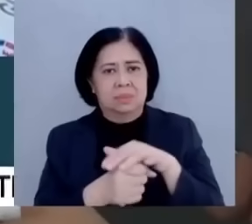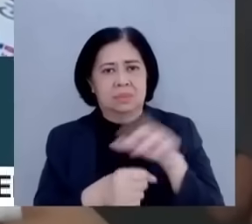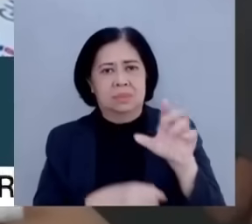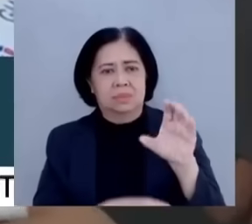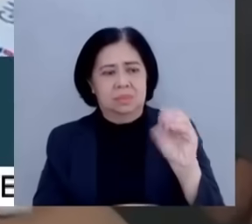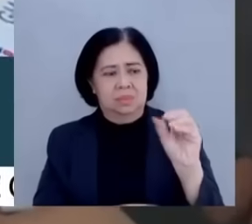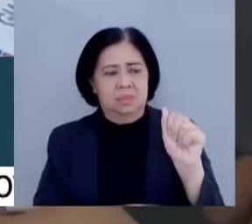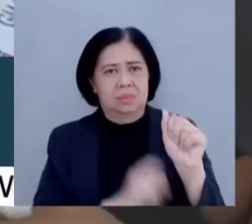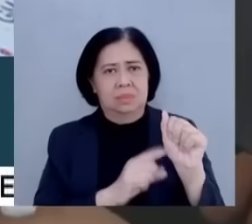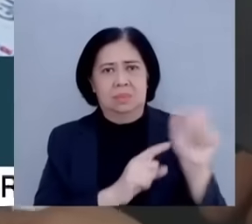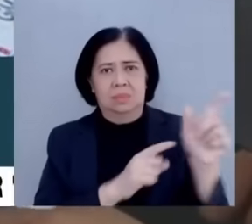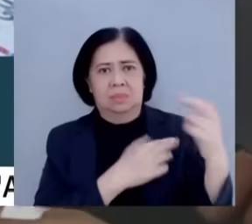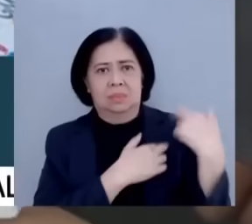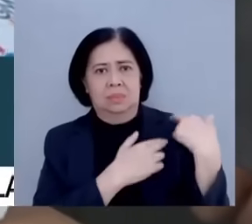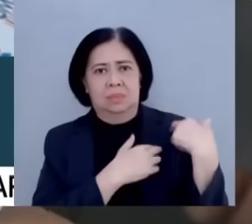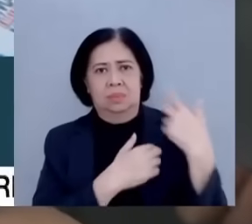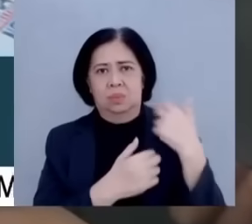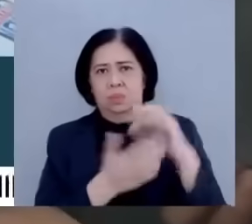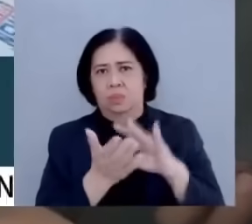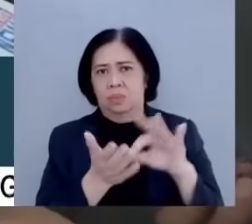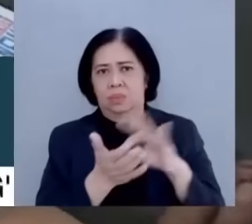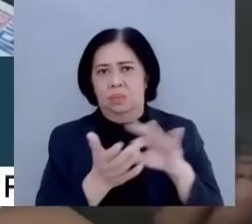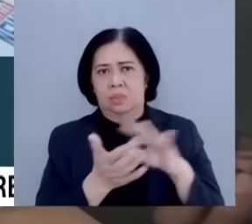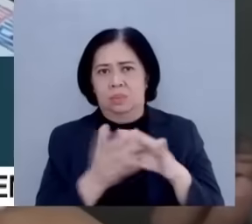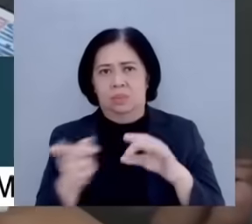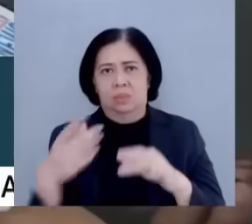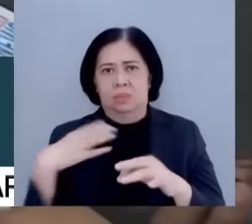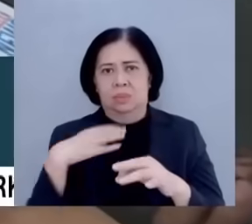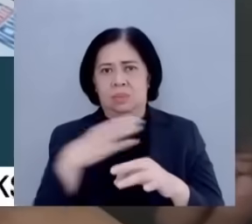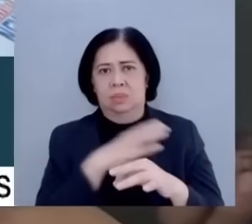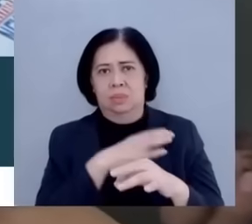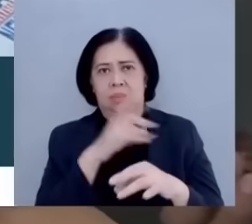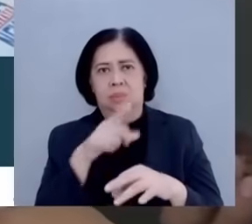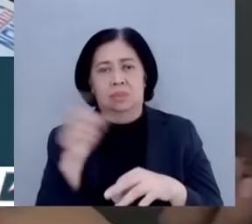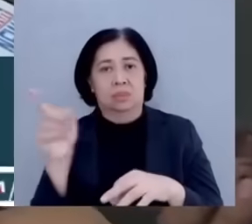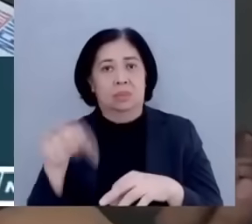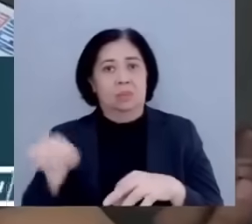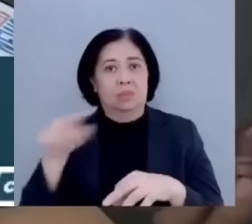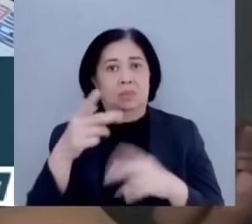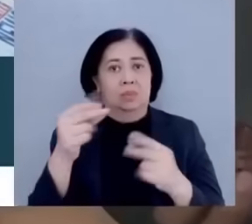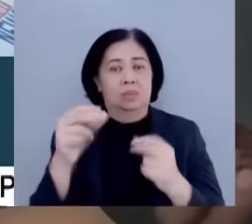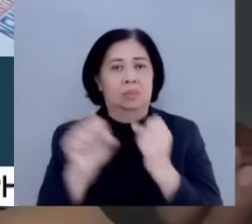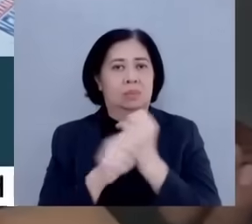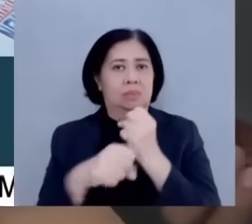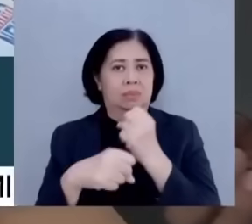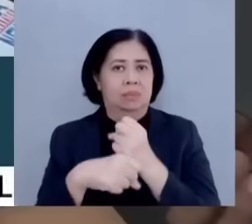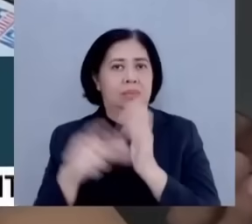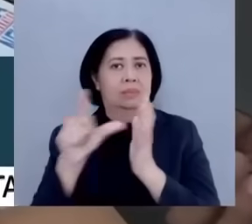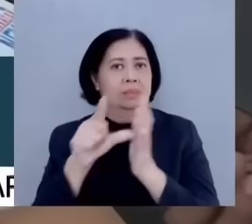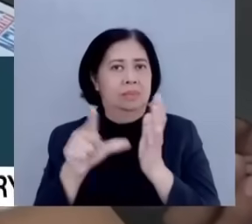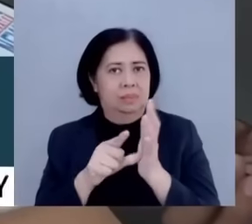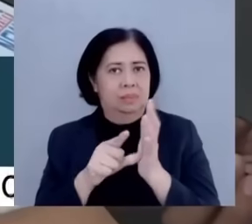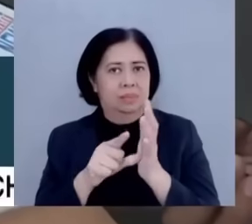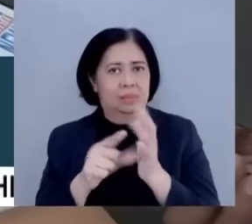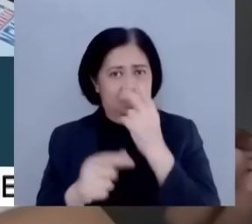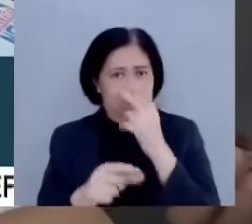Audit. Bakit nag-audit ang ating mga congressman? Dapat sila gumagawa ng batas. Nakikita nyo?